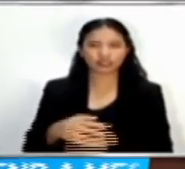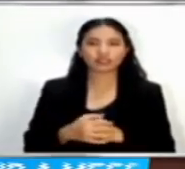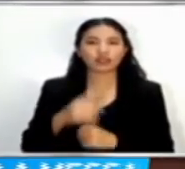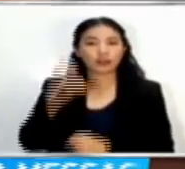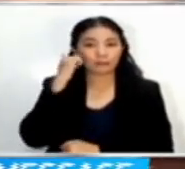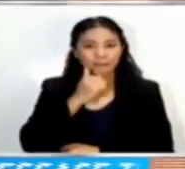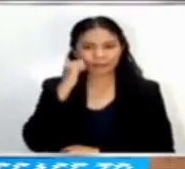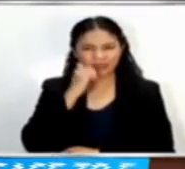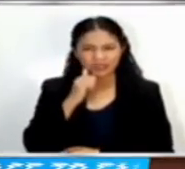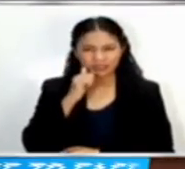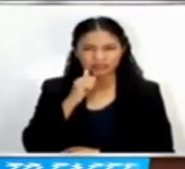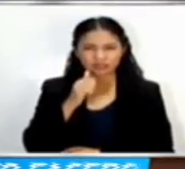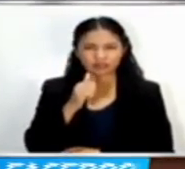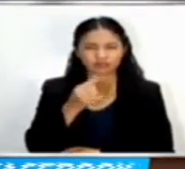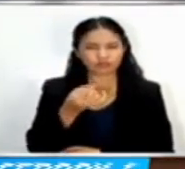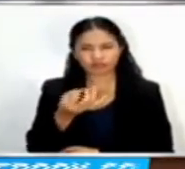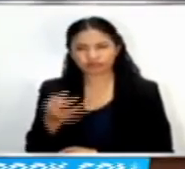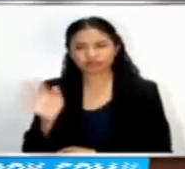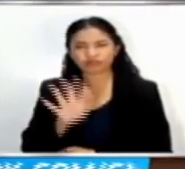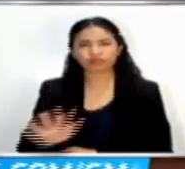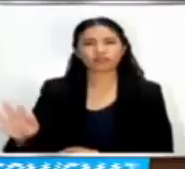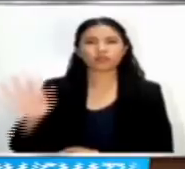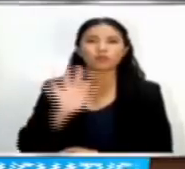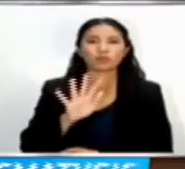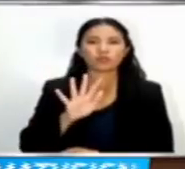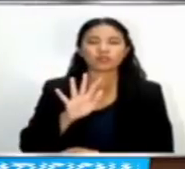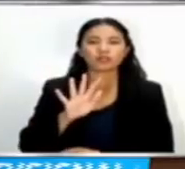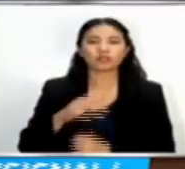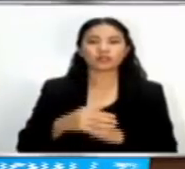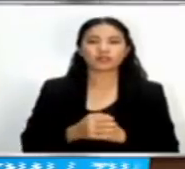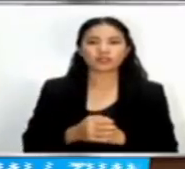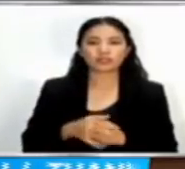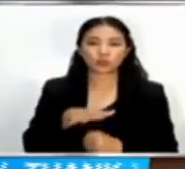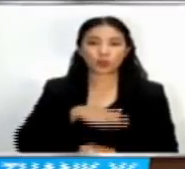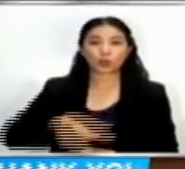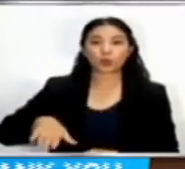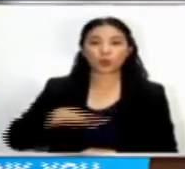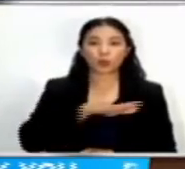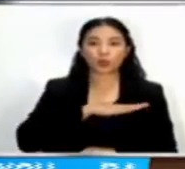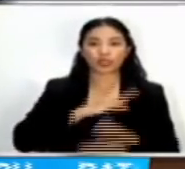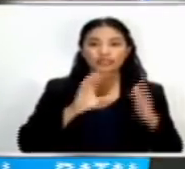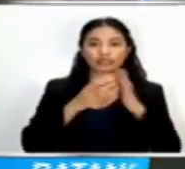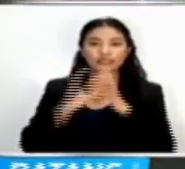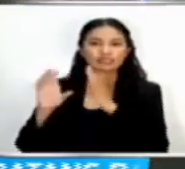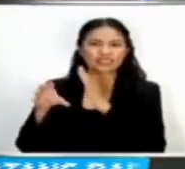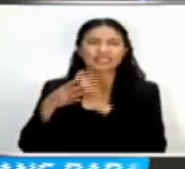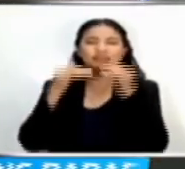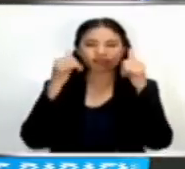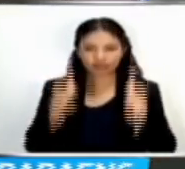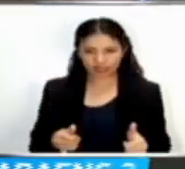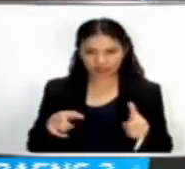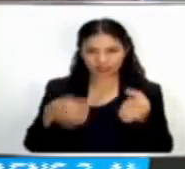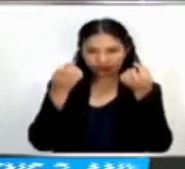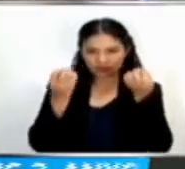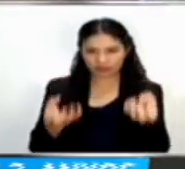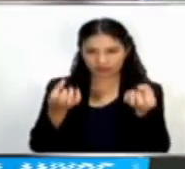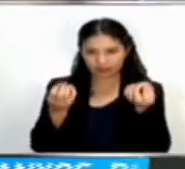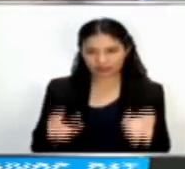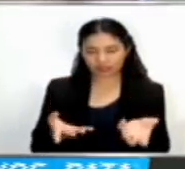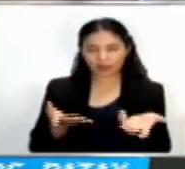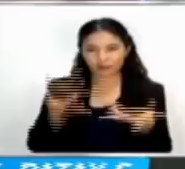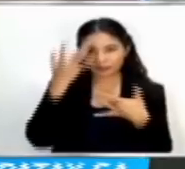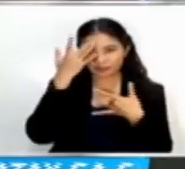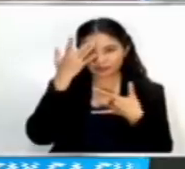rate ng halos lahat ng local governments natin sa Metro Manila ay mataas pa rin po. Ayon kay Dr. John Wong,